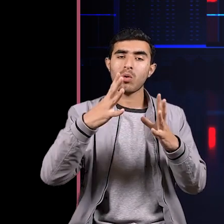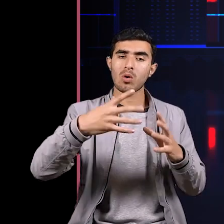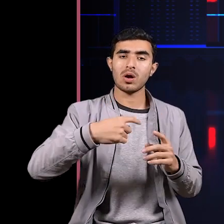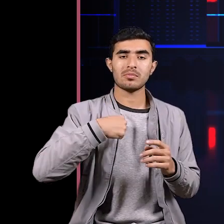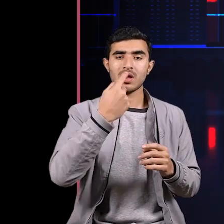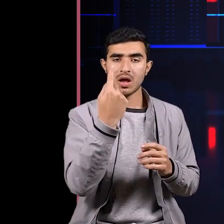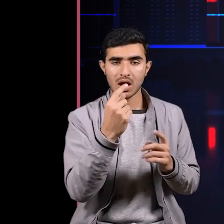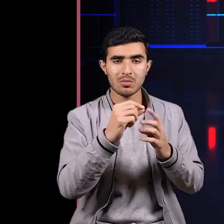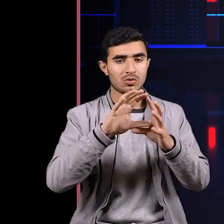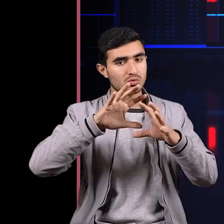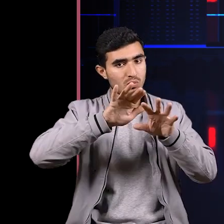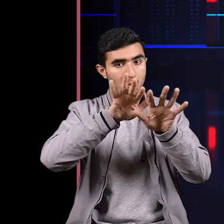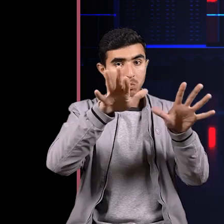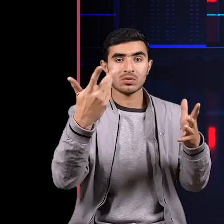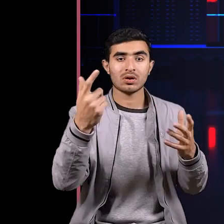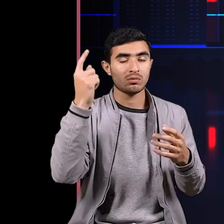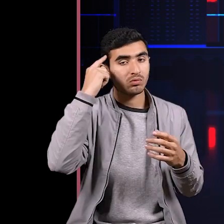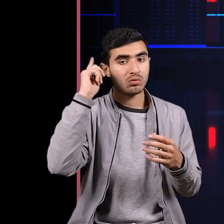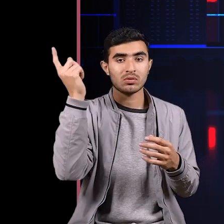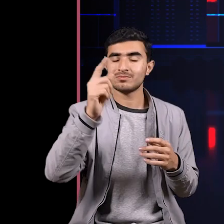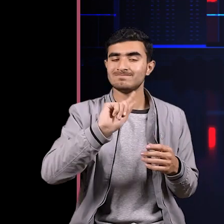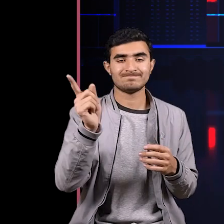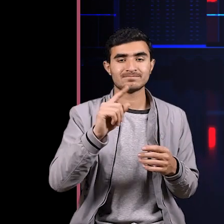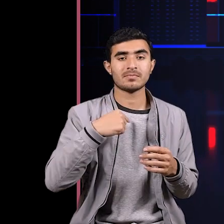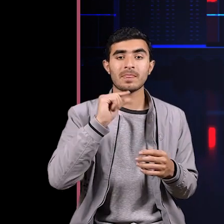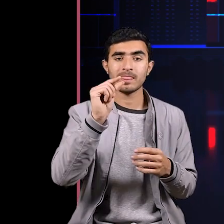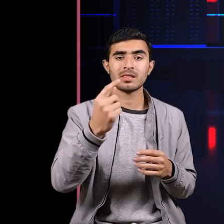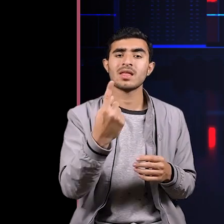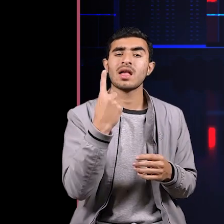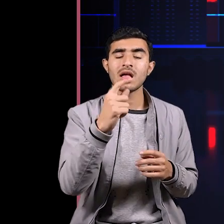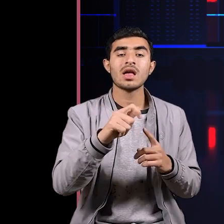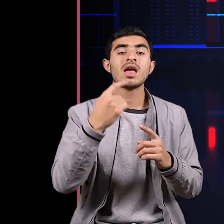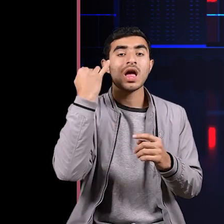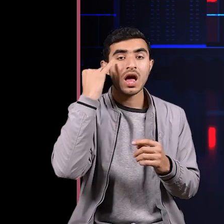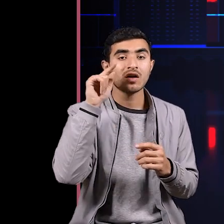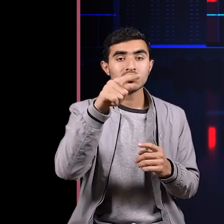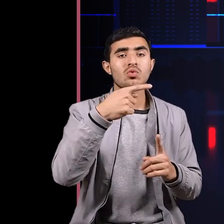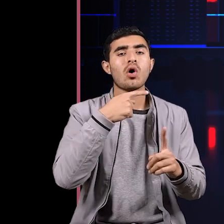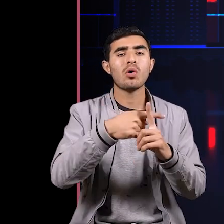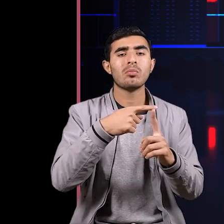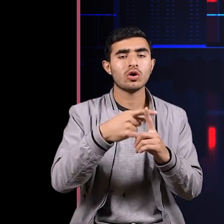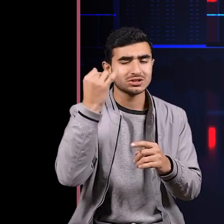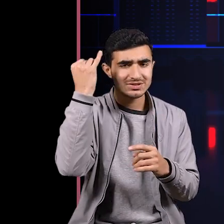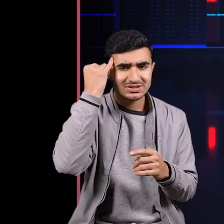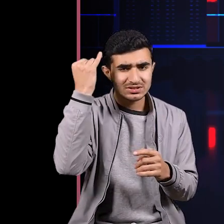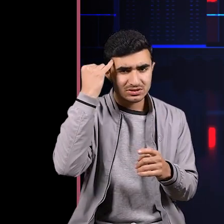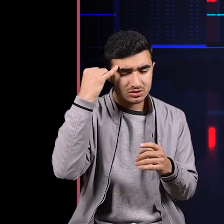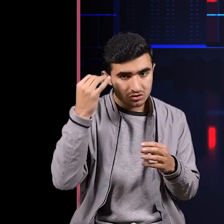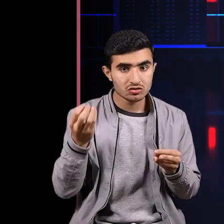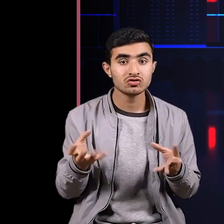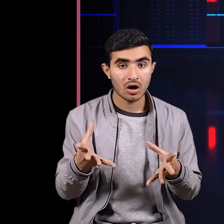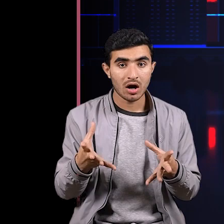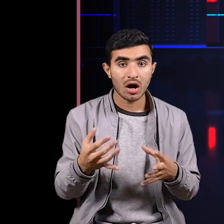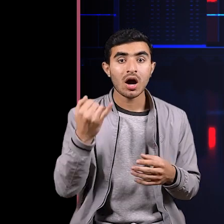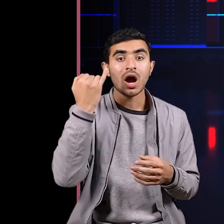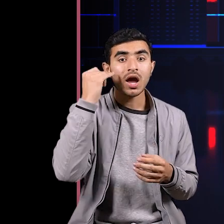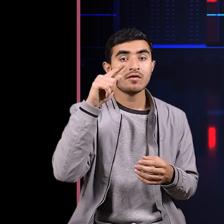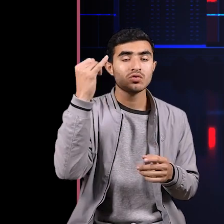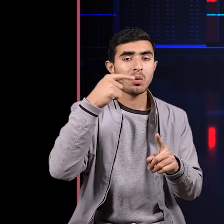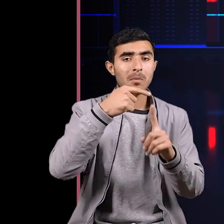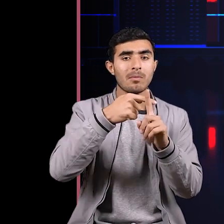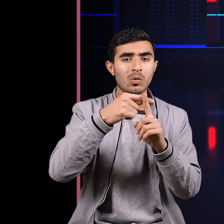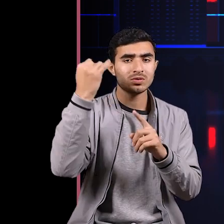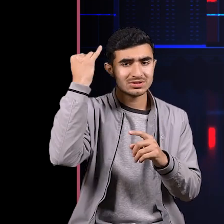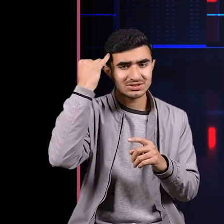प्रॉब्लम्स हैं, इतनी सारी चीज़ें हैं, मेरे सिर्फ अकेले से क्या हो जाएगा? तो मैं आपको सिर्फ ये कहूँगी कि आप आज से सिर्फ अच्छा सोचना शुरू कर